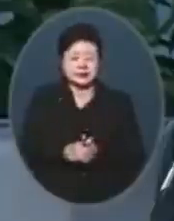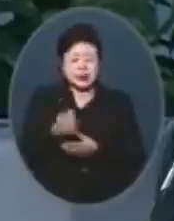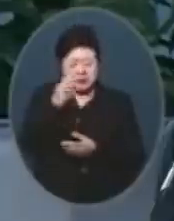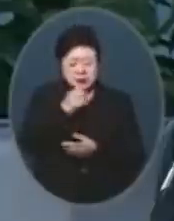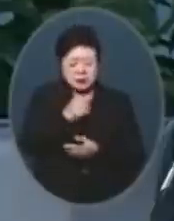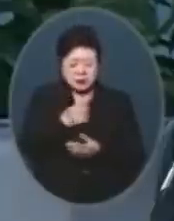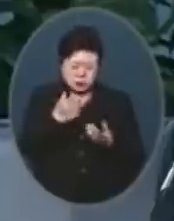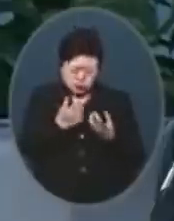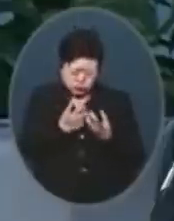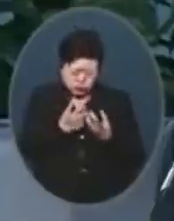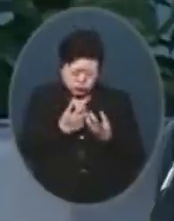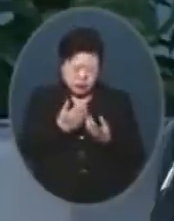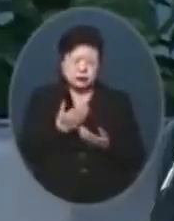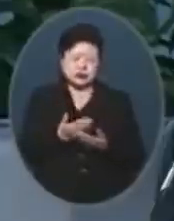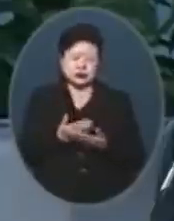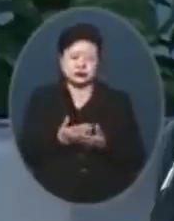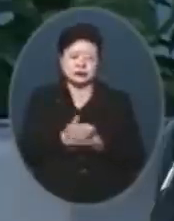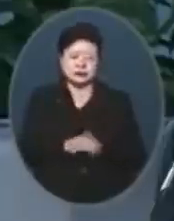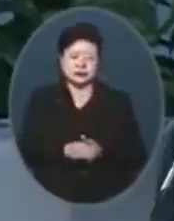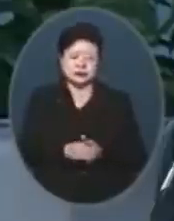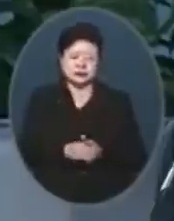성령이 충만하게 되게 도와주시옵소서.